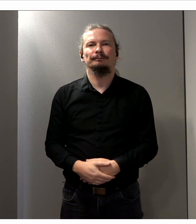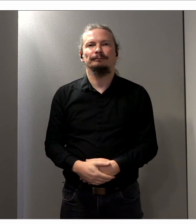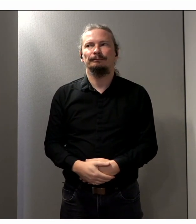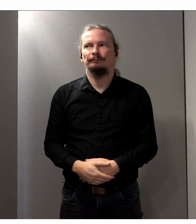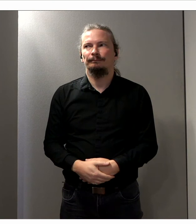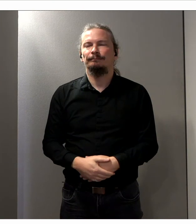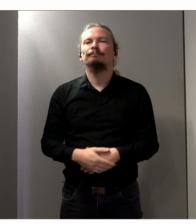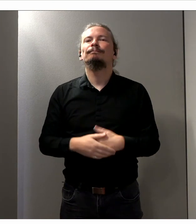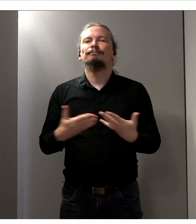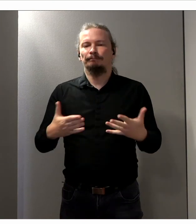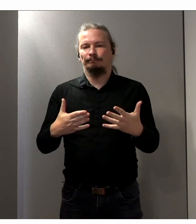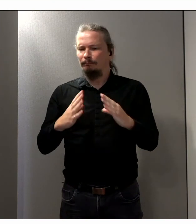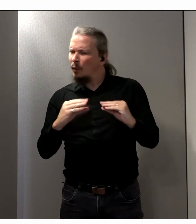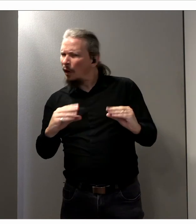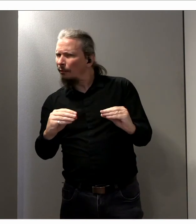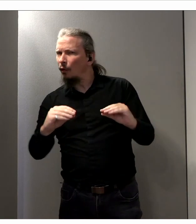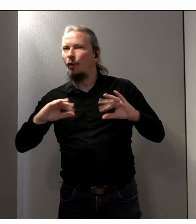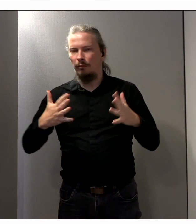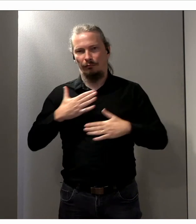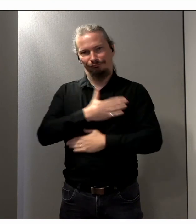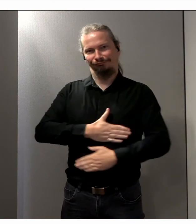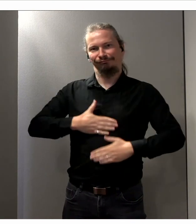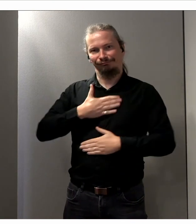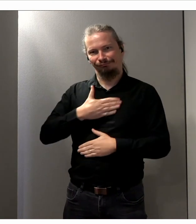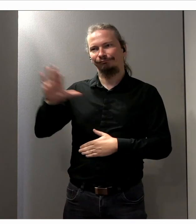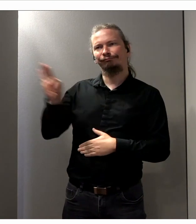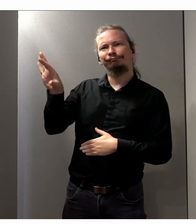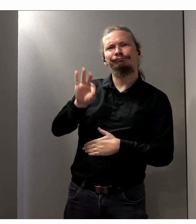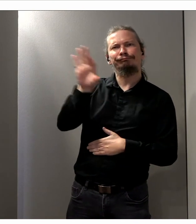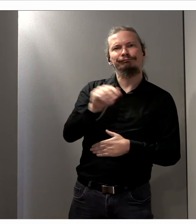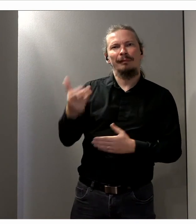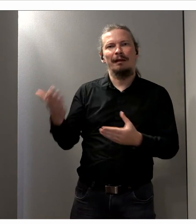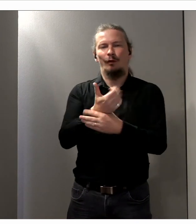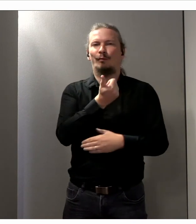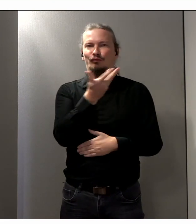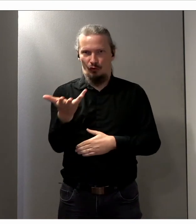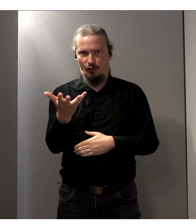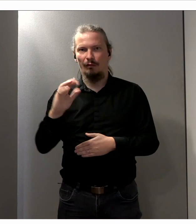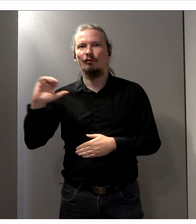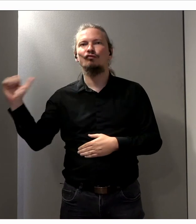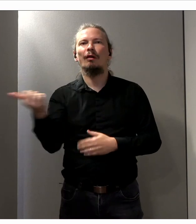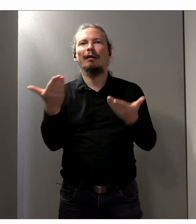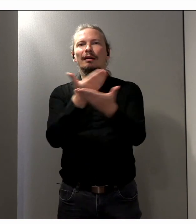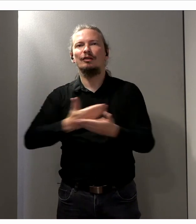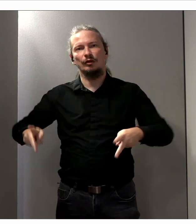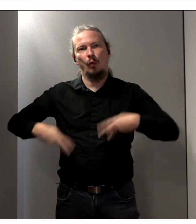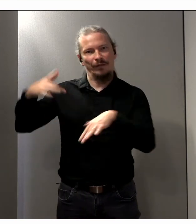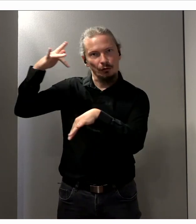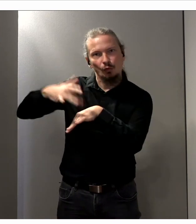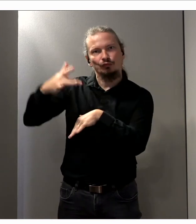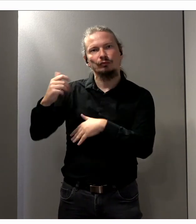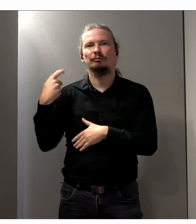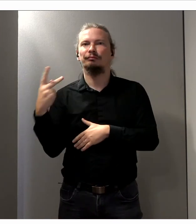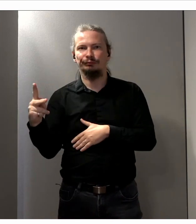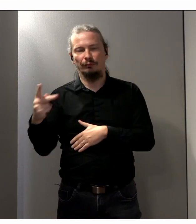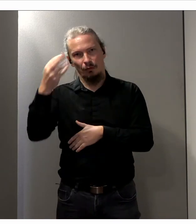Pour donner corps à cette dernière, nous avons la joie de donner la parole à plusieurs intervenants qui exposeront des situations de vie, des